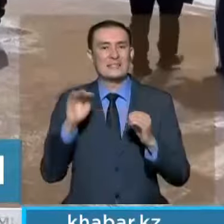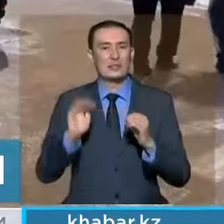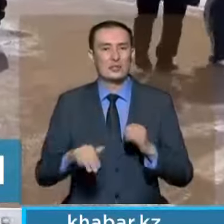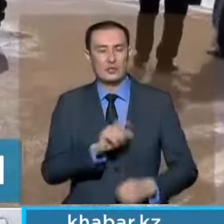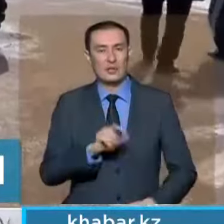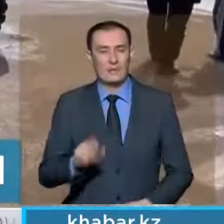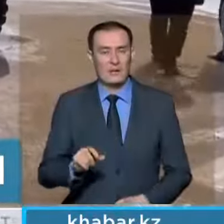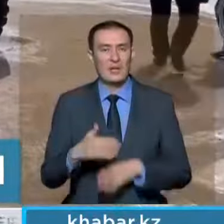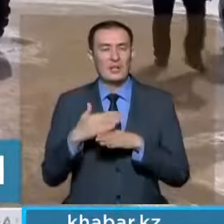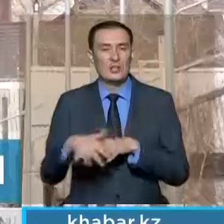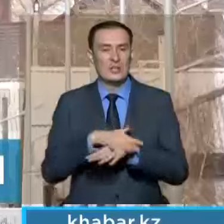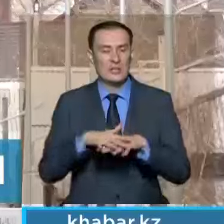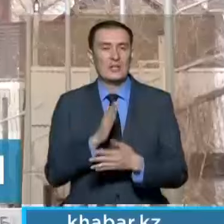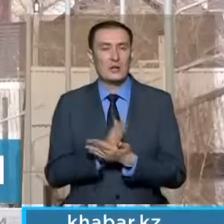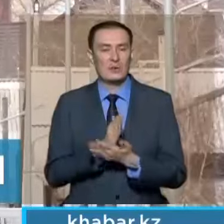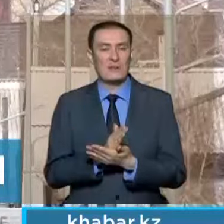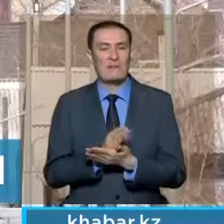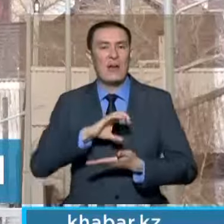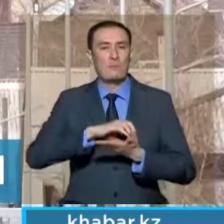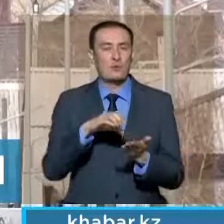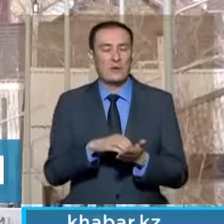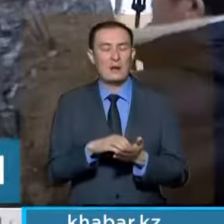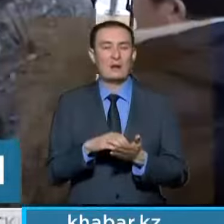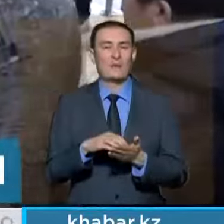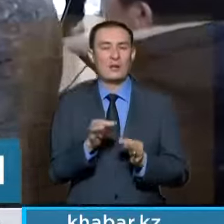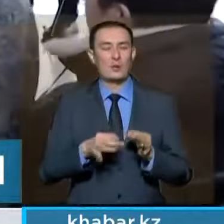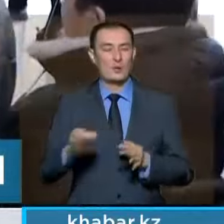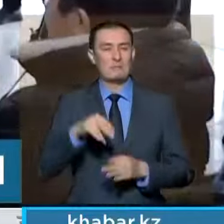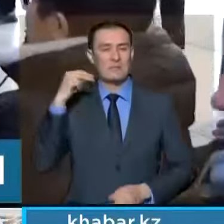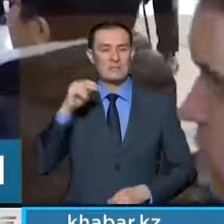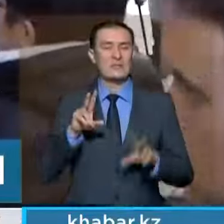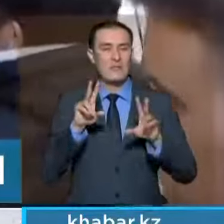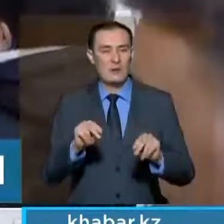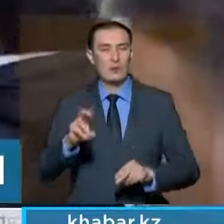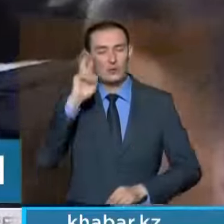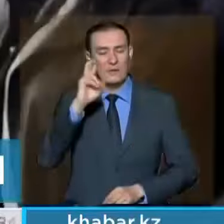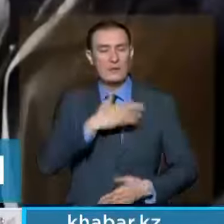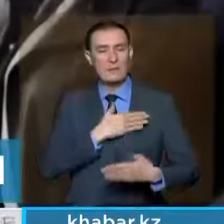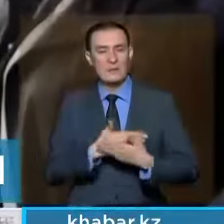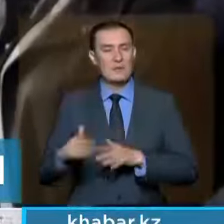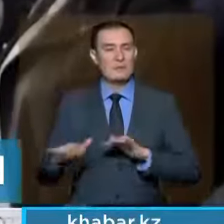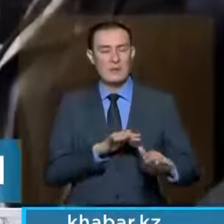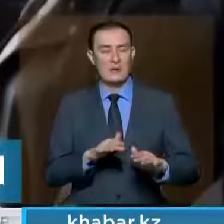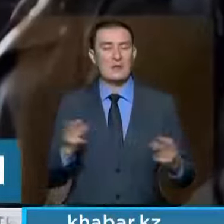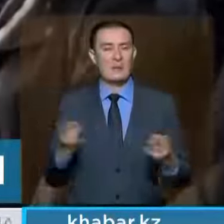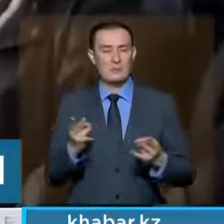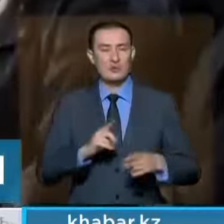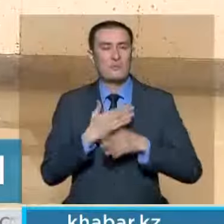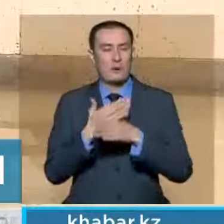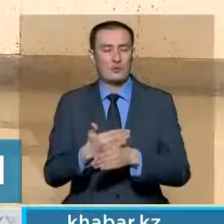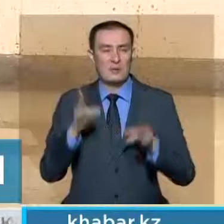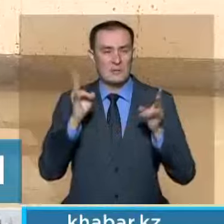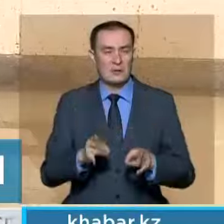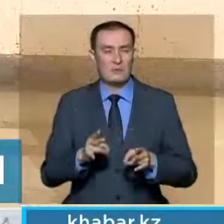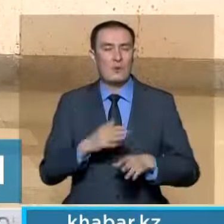тысяч человек. Часть из них сейчас находится в эвакопунктах региона. Президент заверил, государство примет все необходимые меры, чтобы помочь